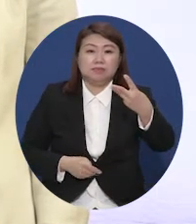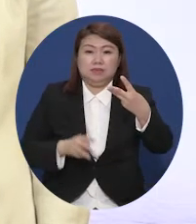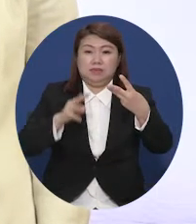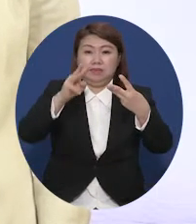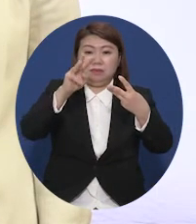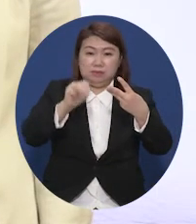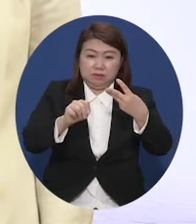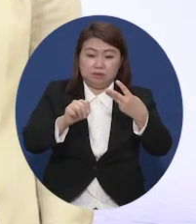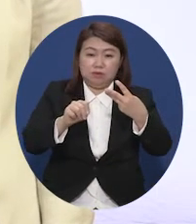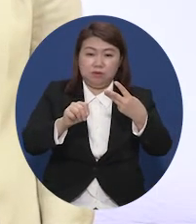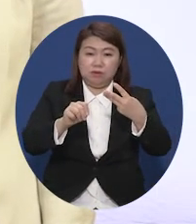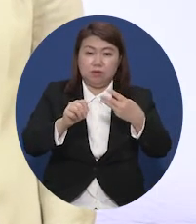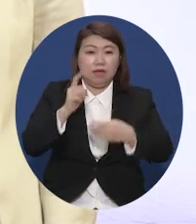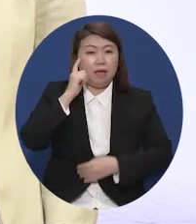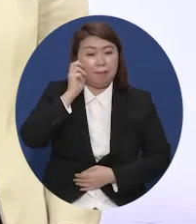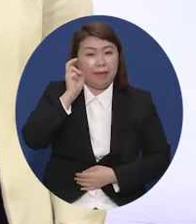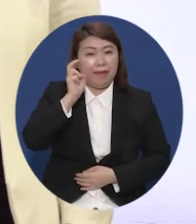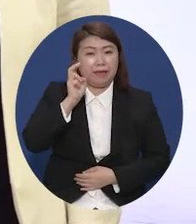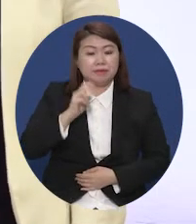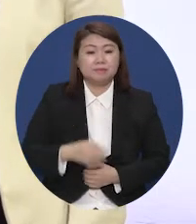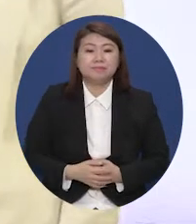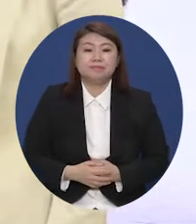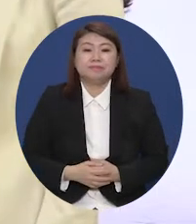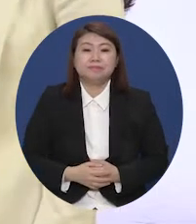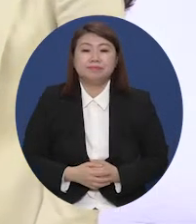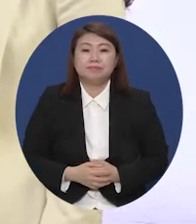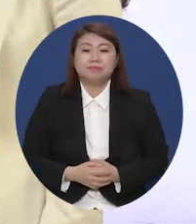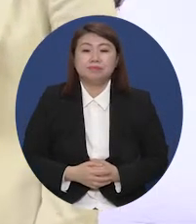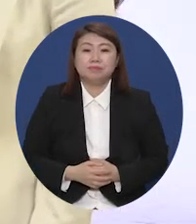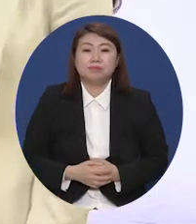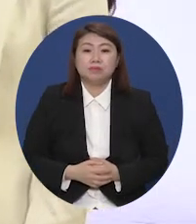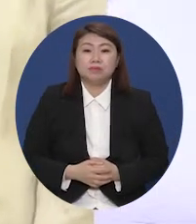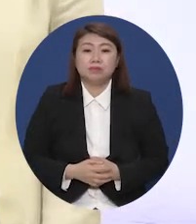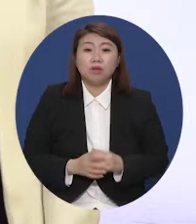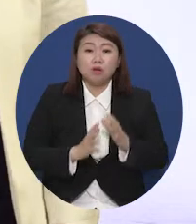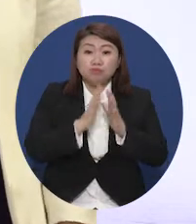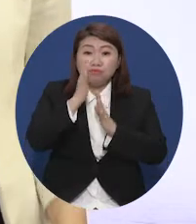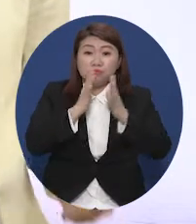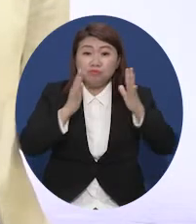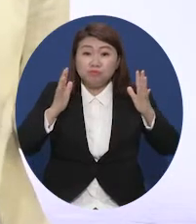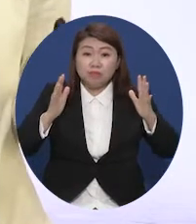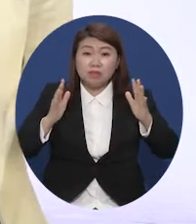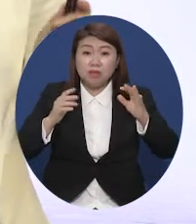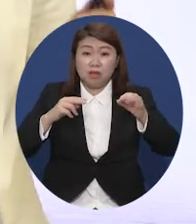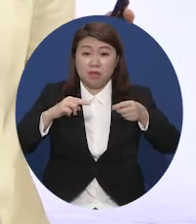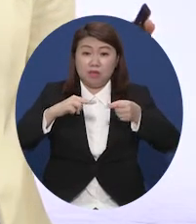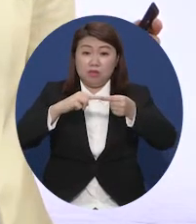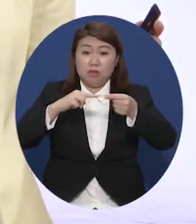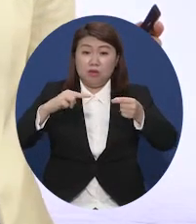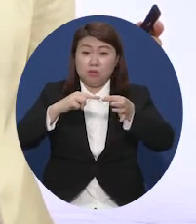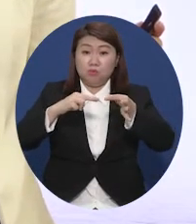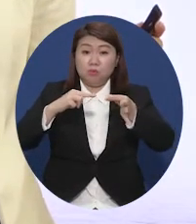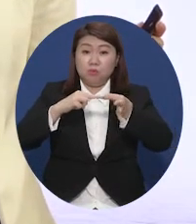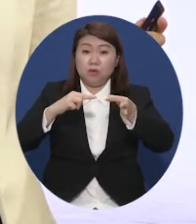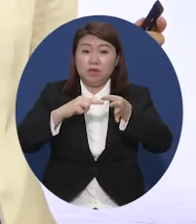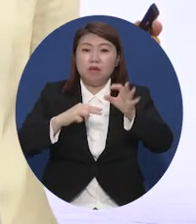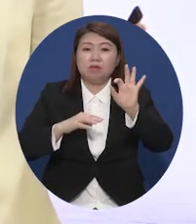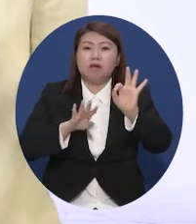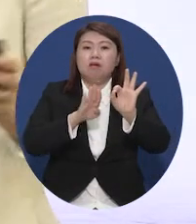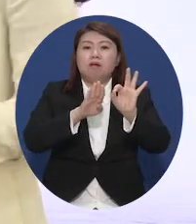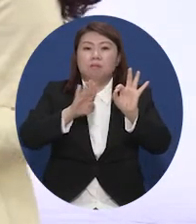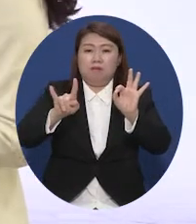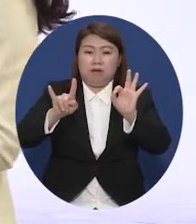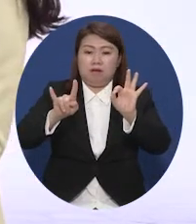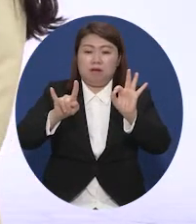72미터 이상이 될 것으로 추정하고 있습니다 이 빼뜬 열대 우림 지역은요 여의도의 거의 10배가 되는 규모예요